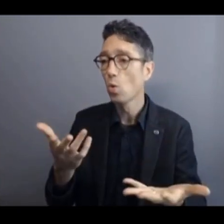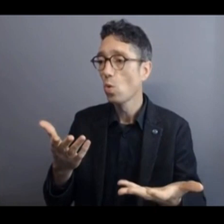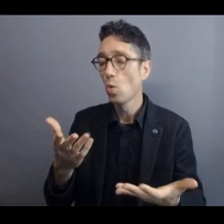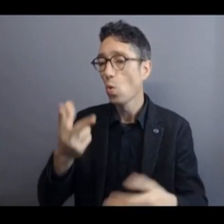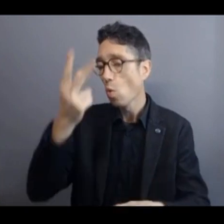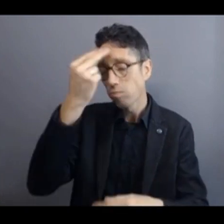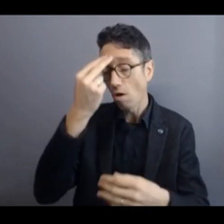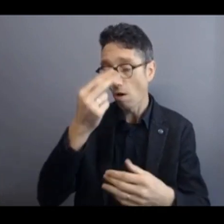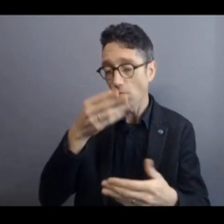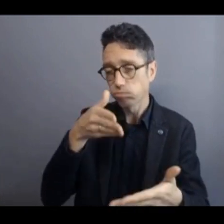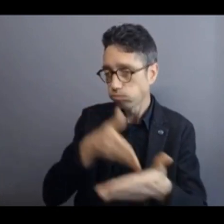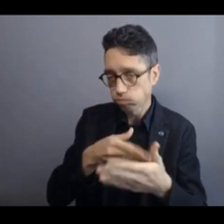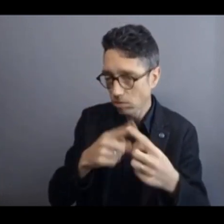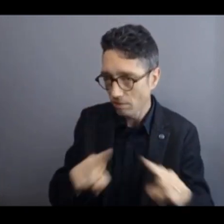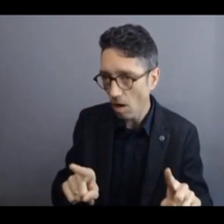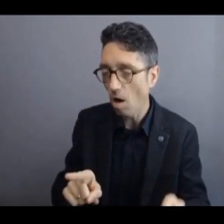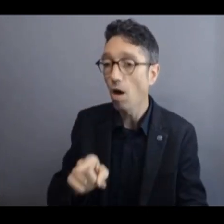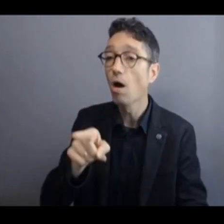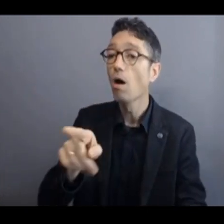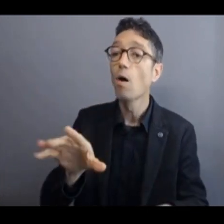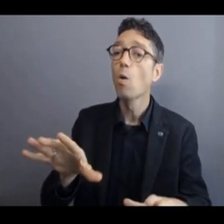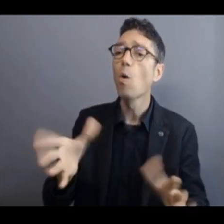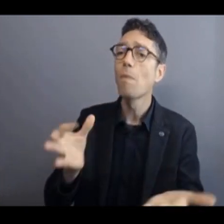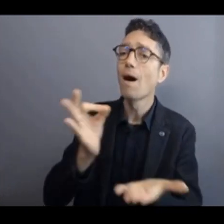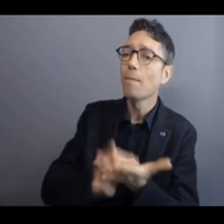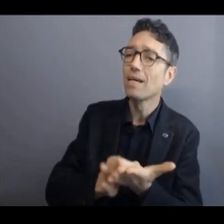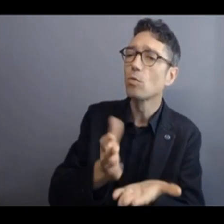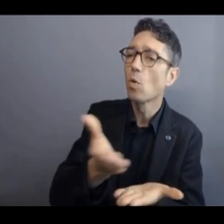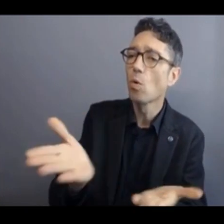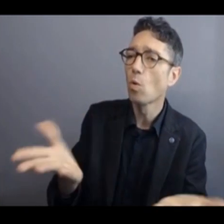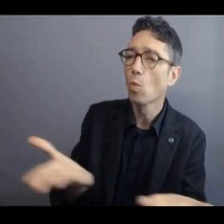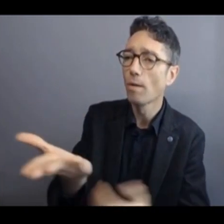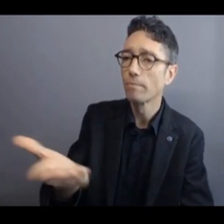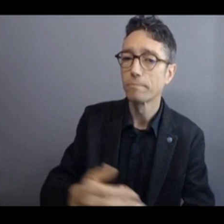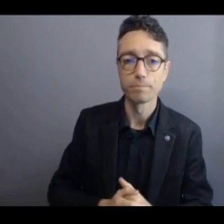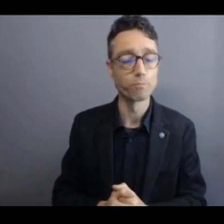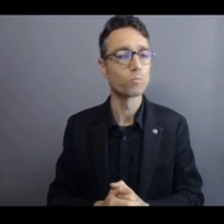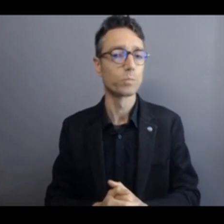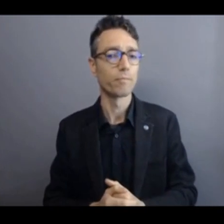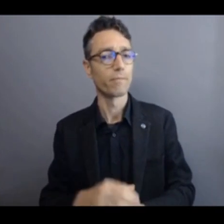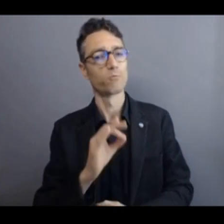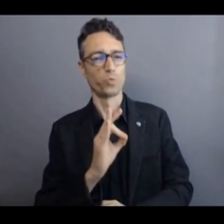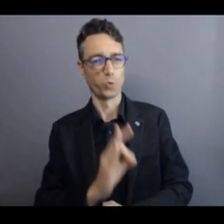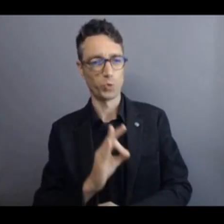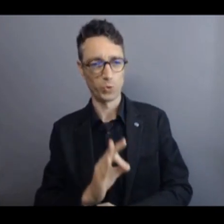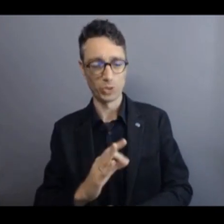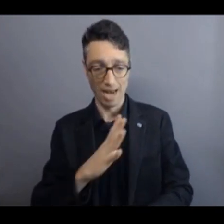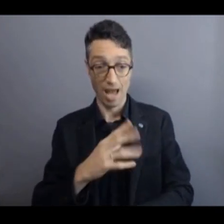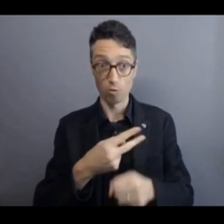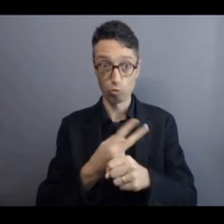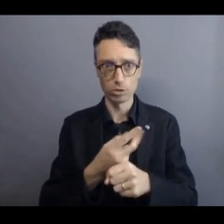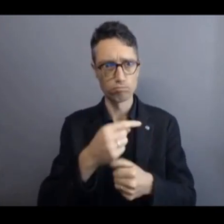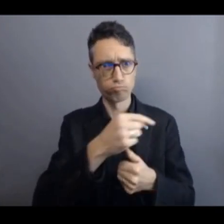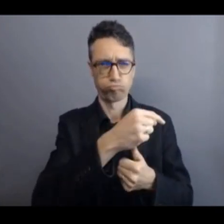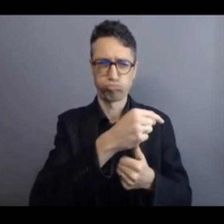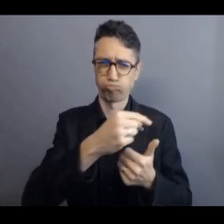solutions, d'autres applications chez vous ? En effet, Morgane, on a tout un tas d'outils pour répondre à tous ces besoins qui sont